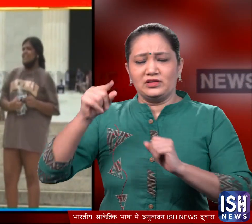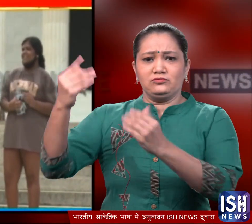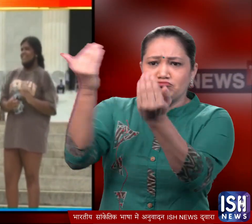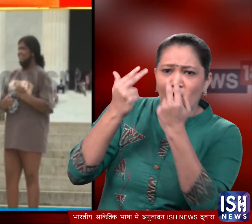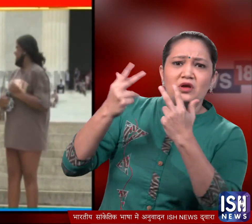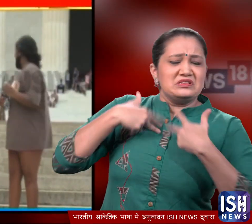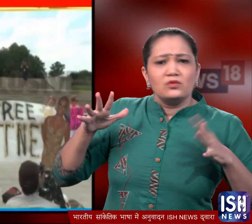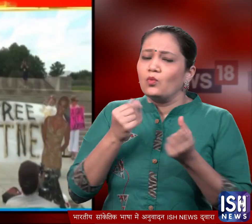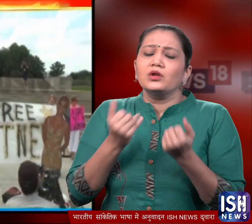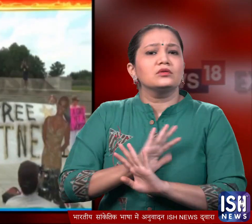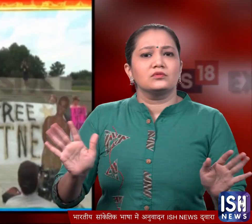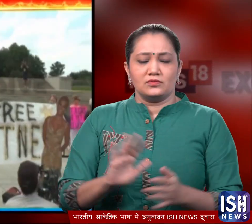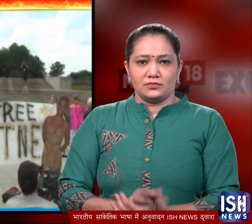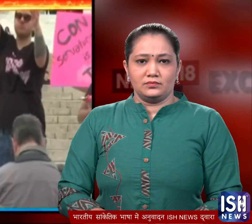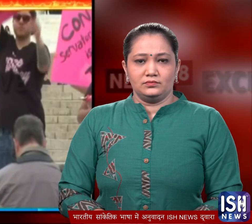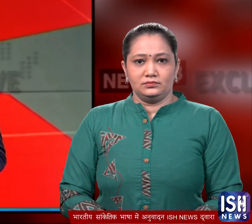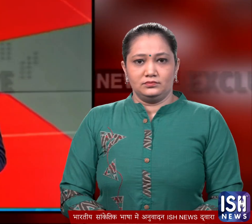उनके संरक्षक बने रहें।